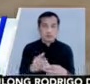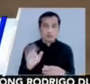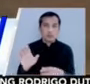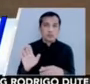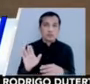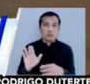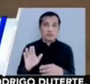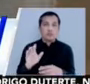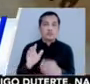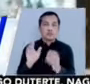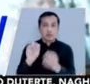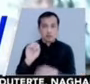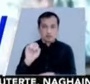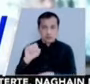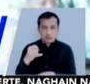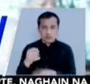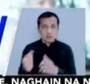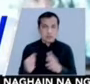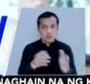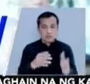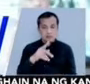Justice at PAOC. Ibang usapan na yun.